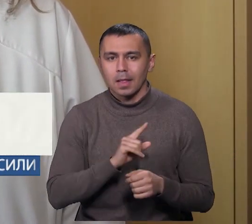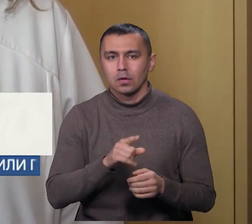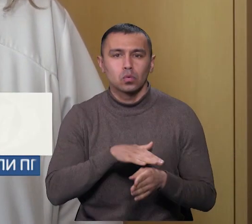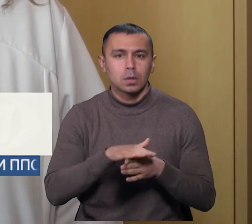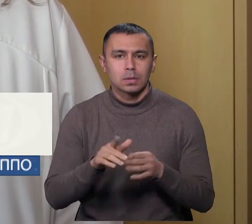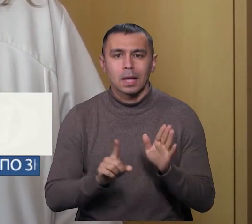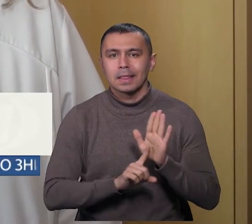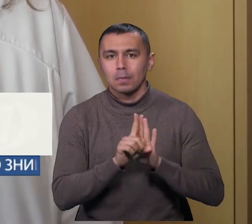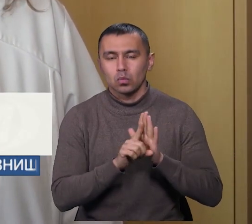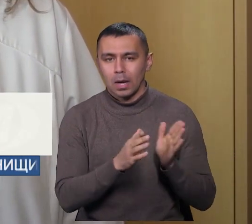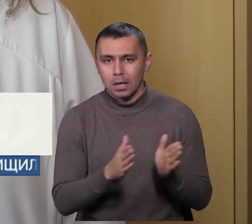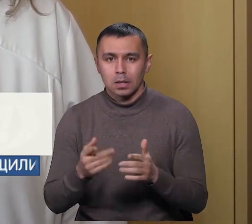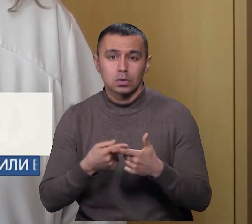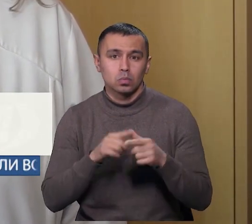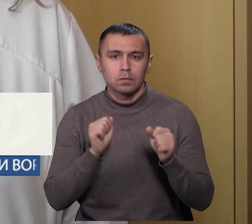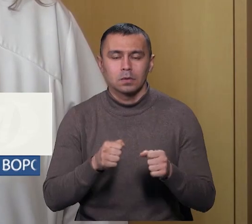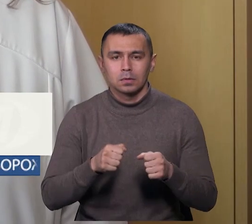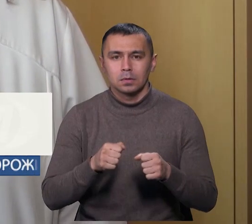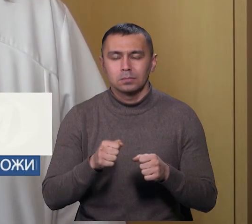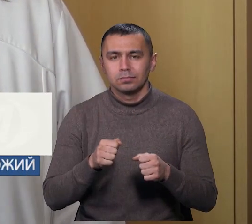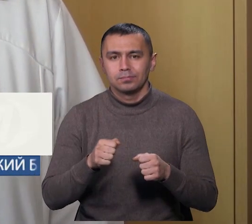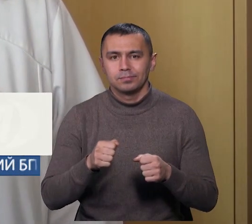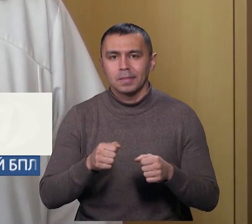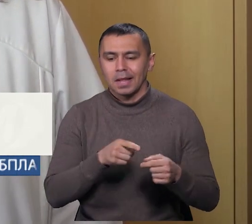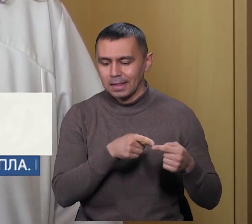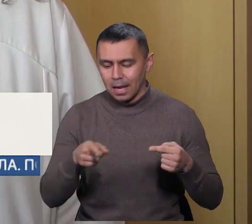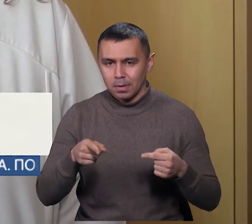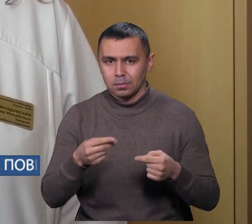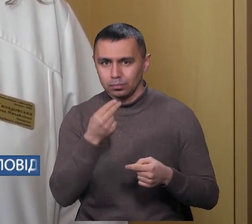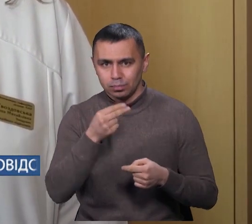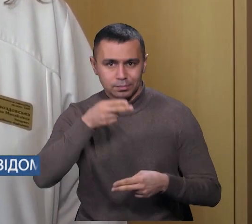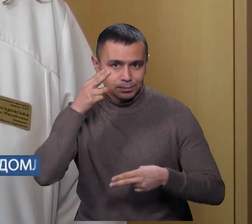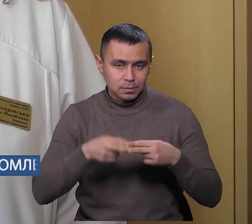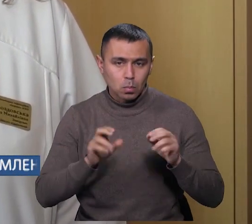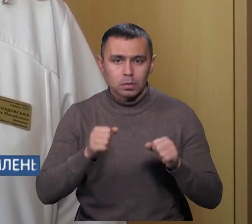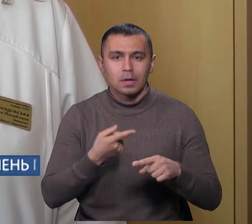температурний режим, чи можливо просрочені продукти, чи можливо ці продукти